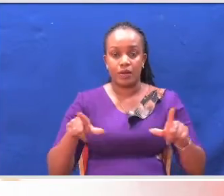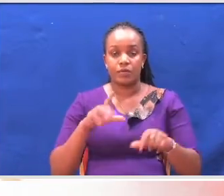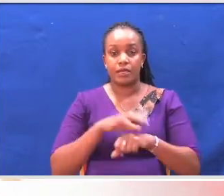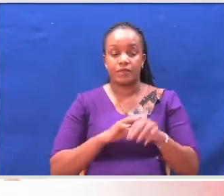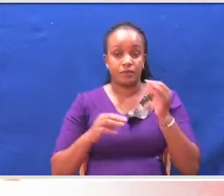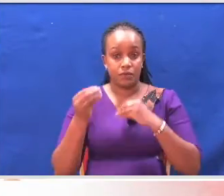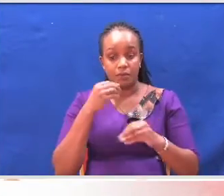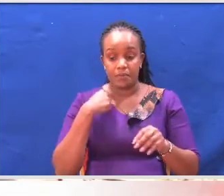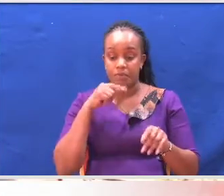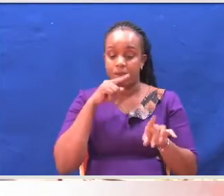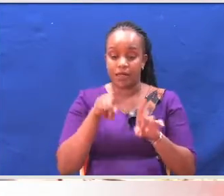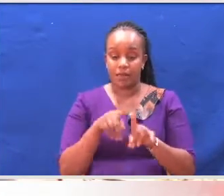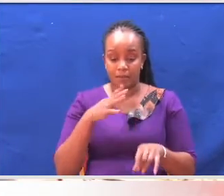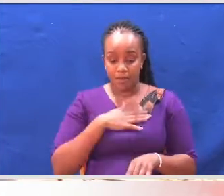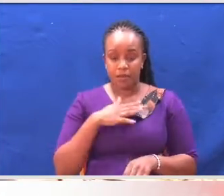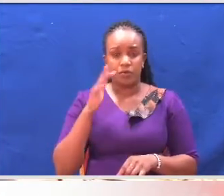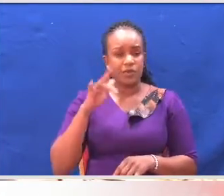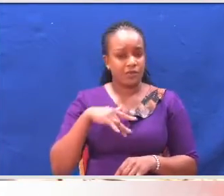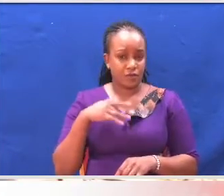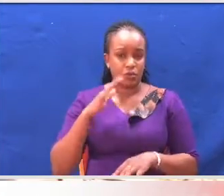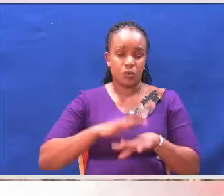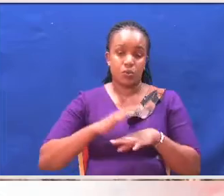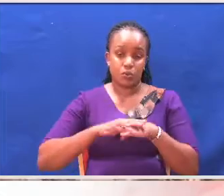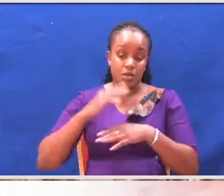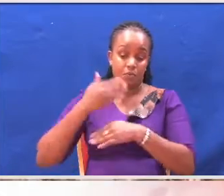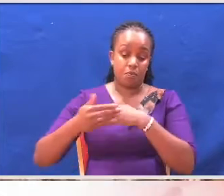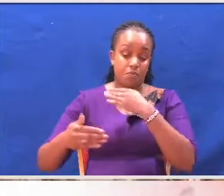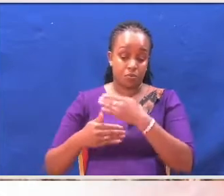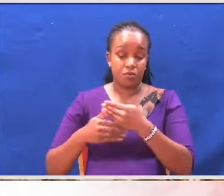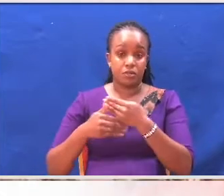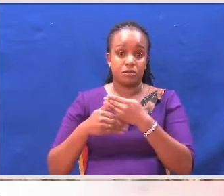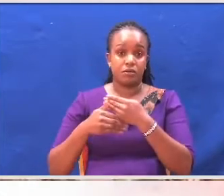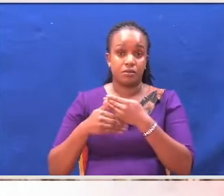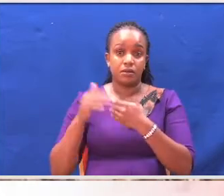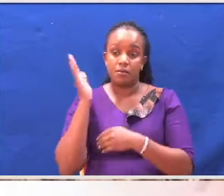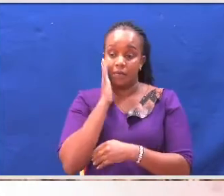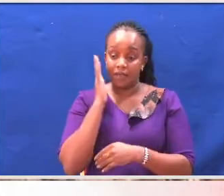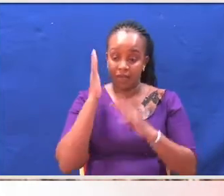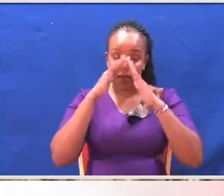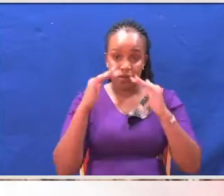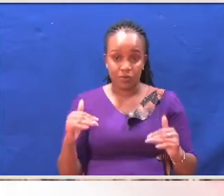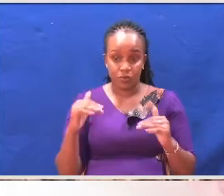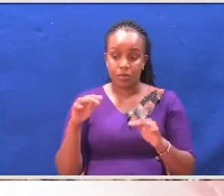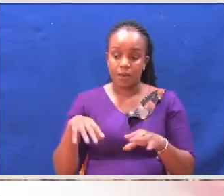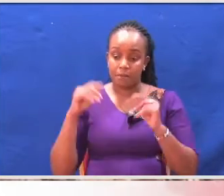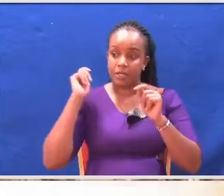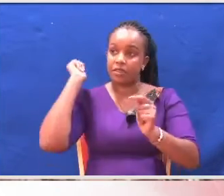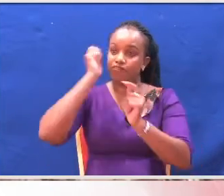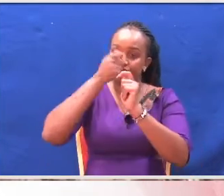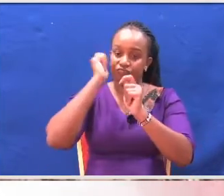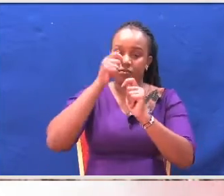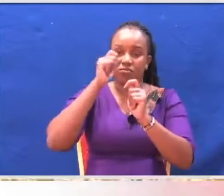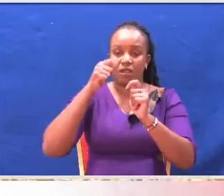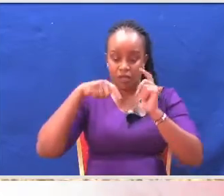ndugu yangu tukaamua acha tujengee mama nyumba. Ni mabati tulichukua tu ya nyumba ya huko chini tukaekelea. And right now ni